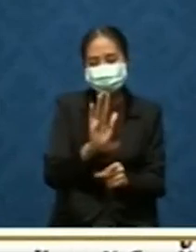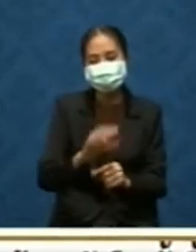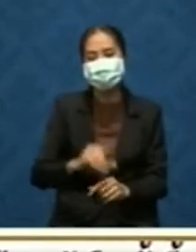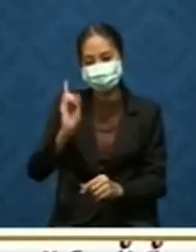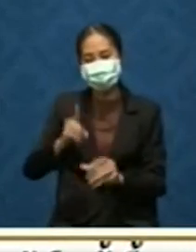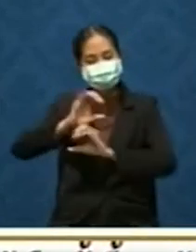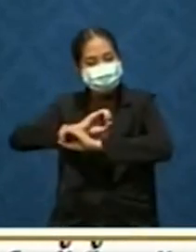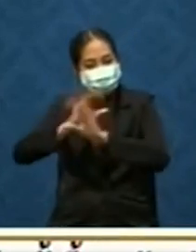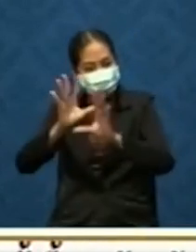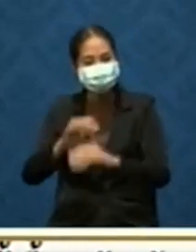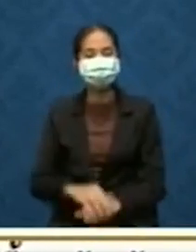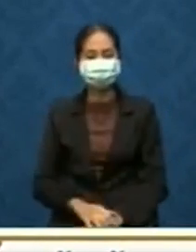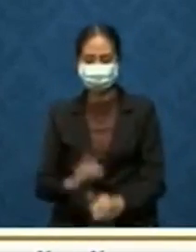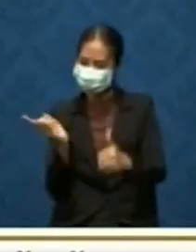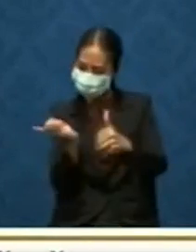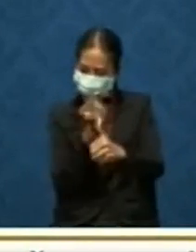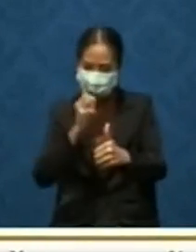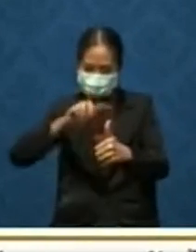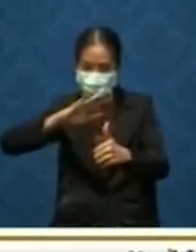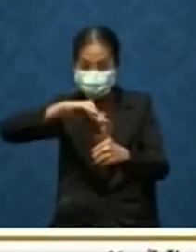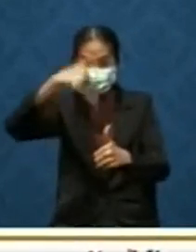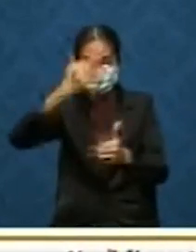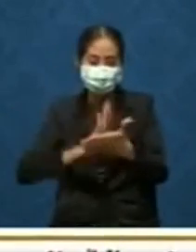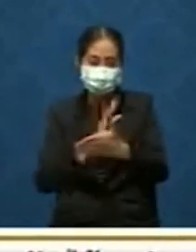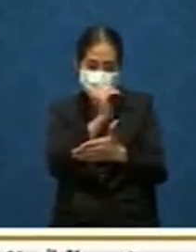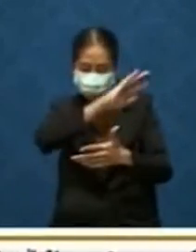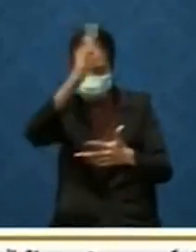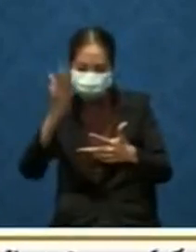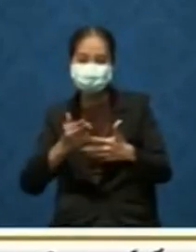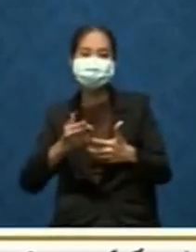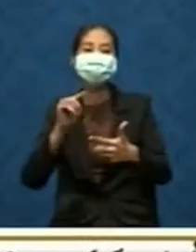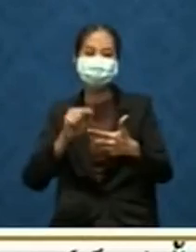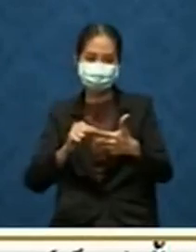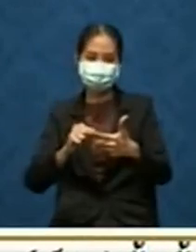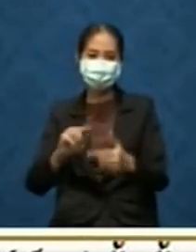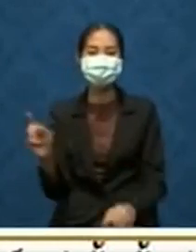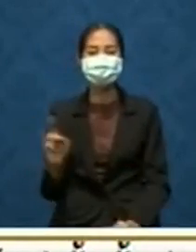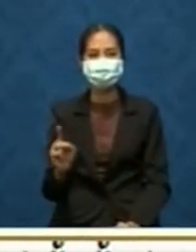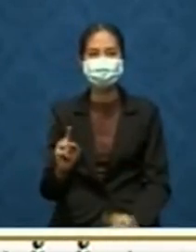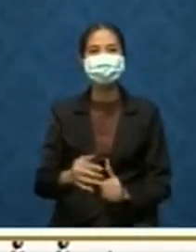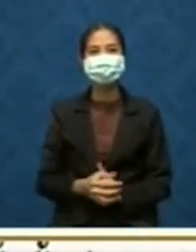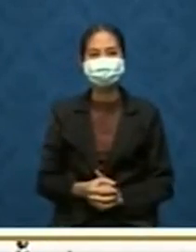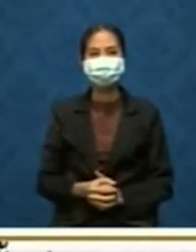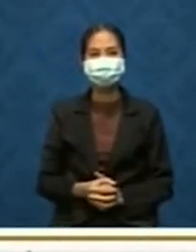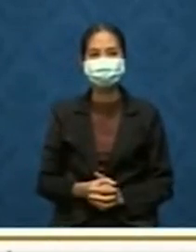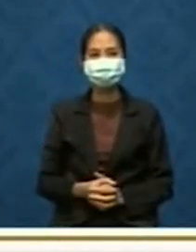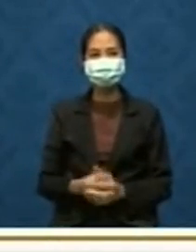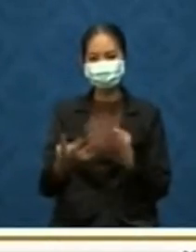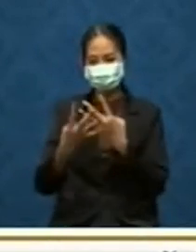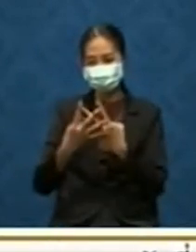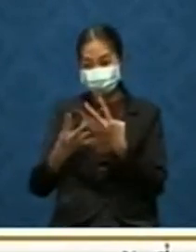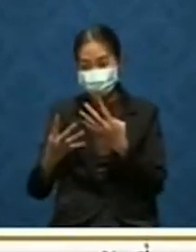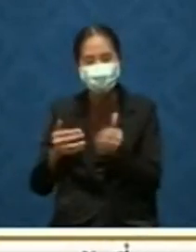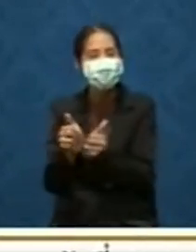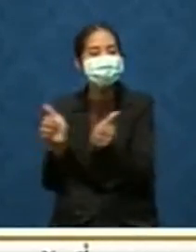ทำให้บันไดขั้นแรกเกิดขึ้นไปสู่บันไดที่ 2ได้บันไดที่ 2ก็คือการที่เราทศกัณฐ์คนที่เห็นต่าง